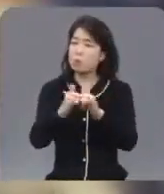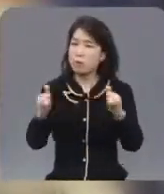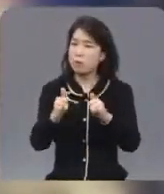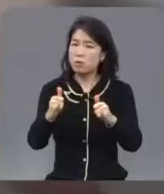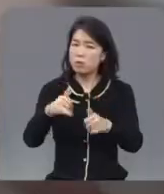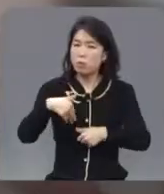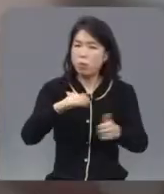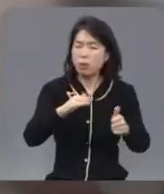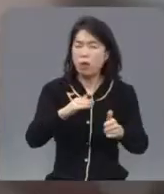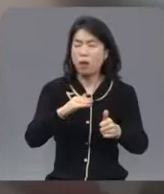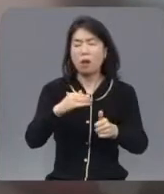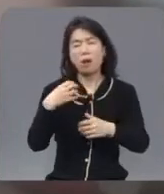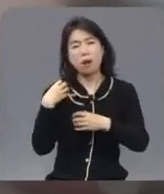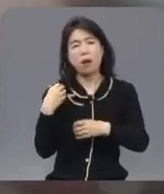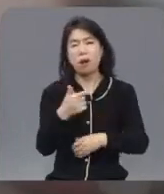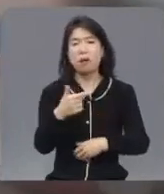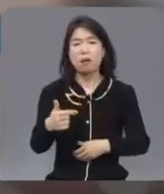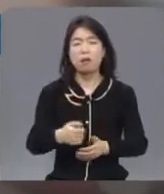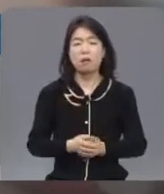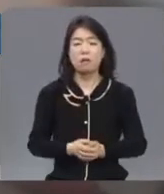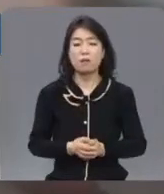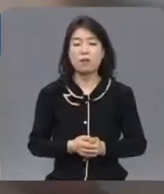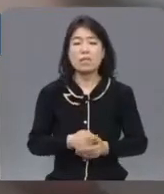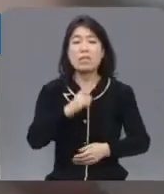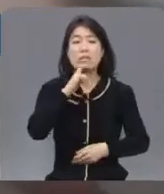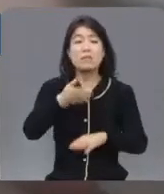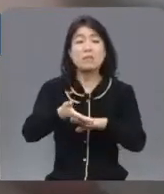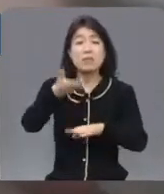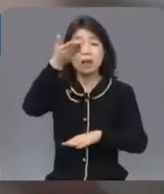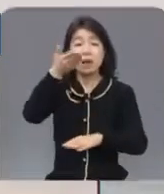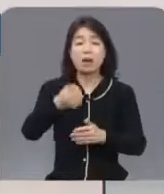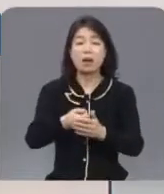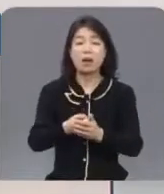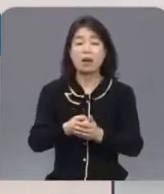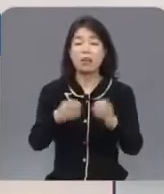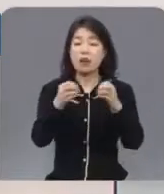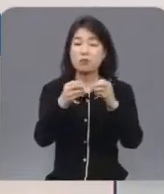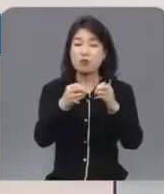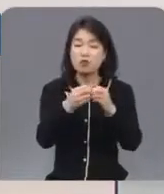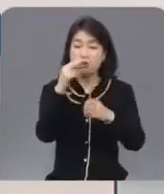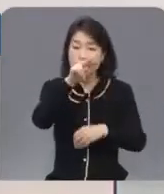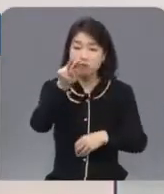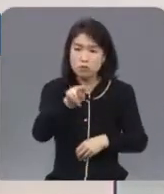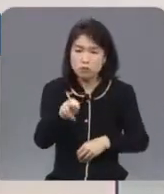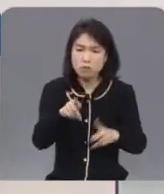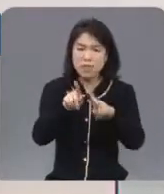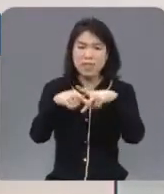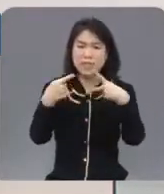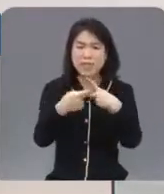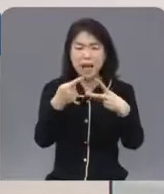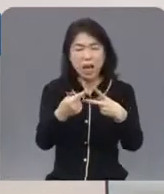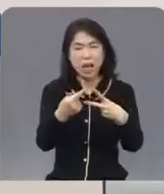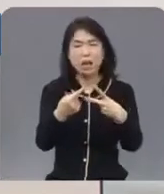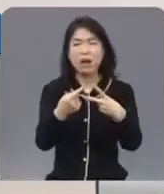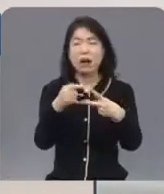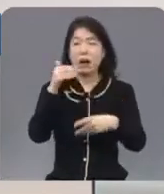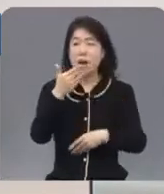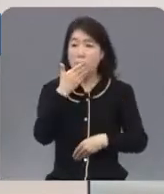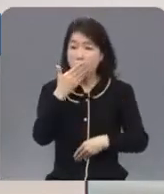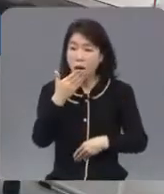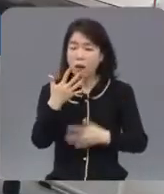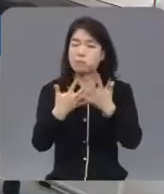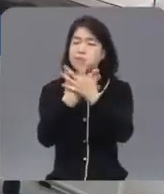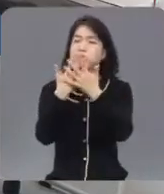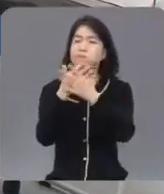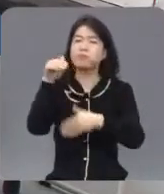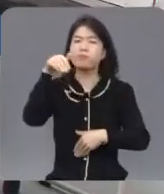어렵습니다 적어도 17 가 넘어가게 되면 은 우리가 문짝 습득에 에 어떤 가능성 들이 점점 등 좀더